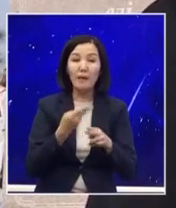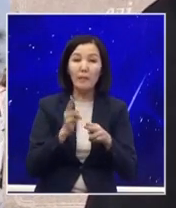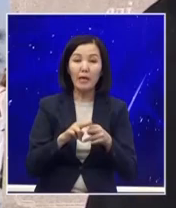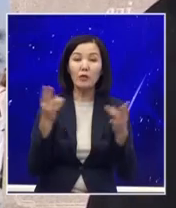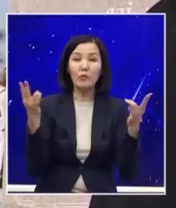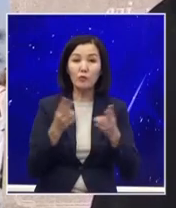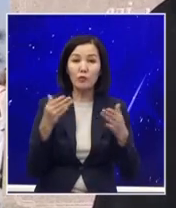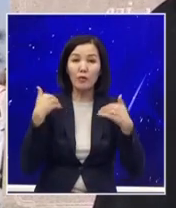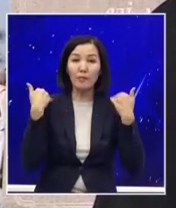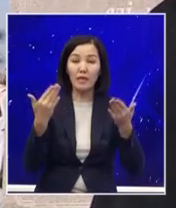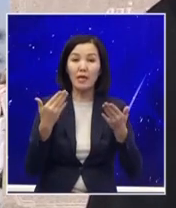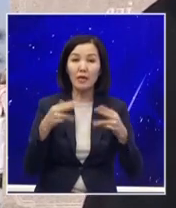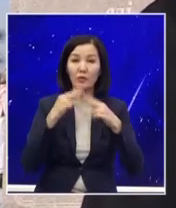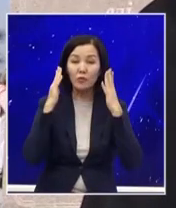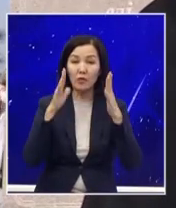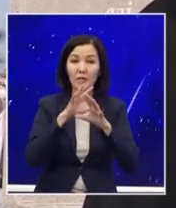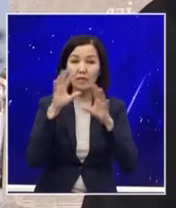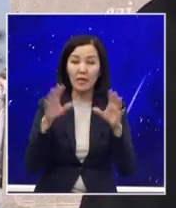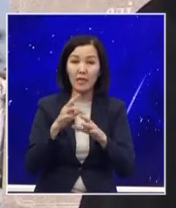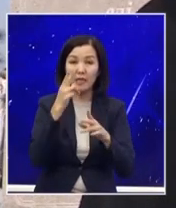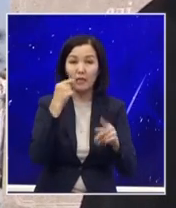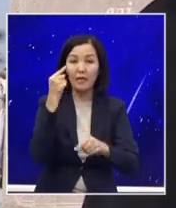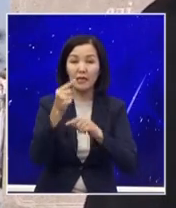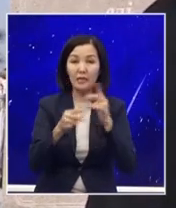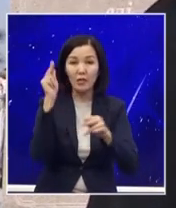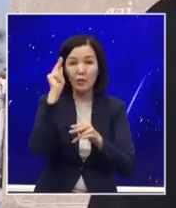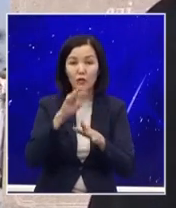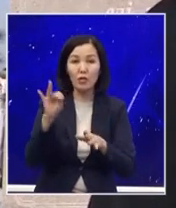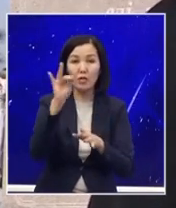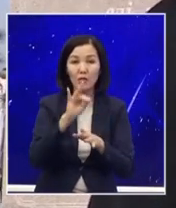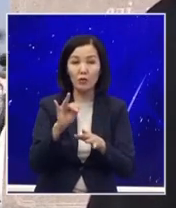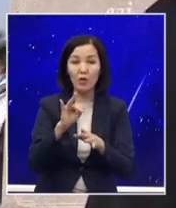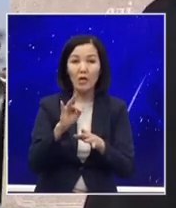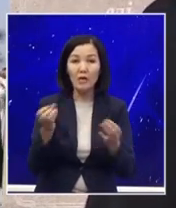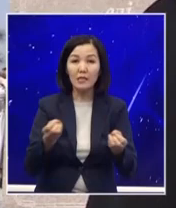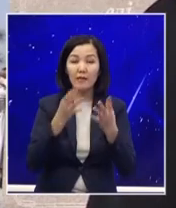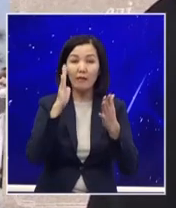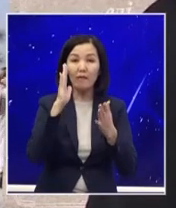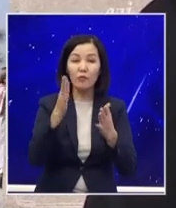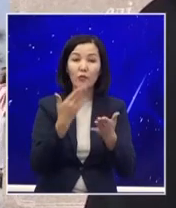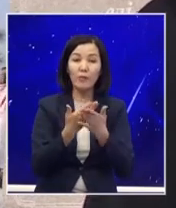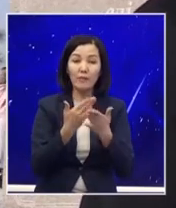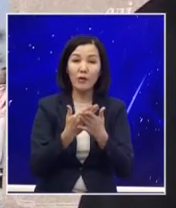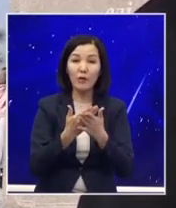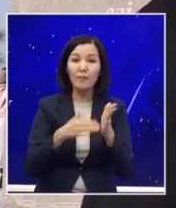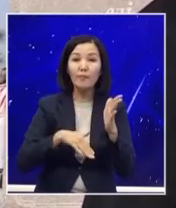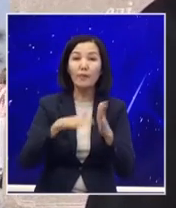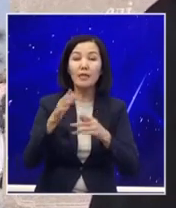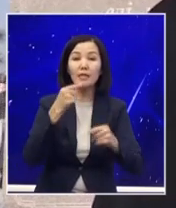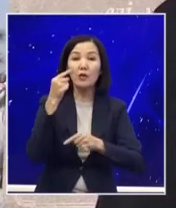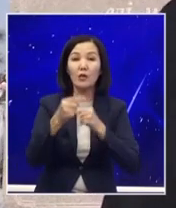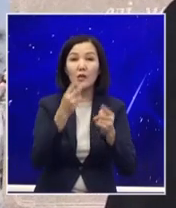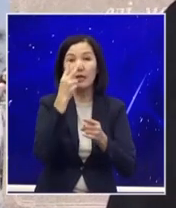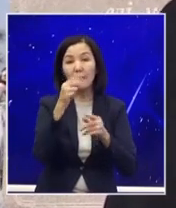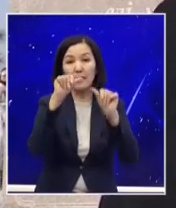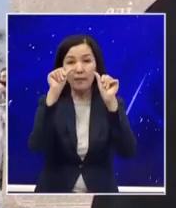сейчас прилагаются все усилия для сохранения традиций и изучения истории ради светлого будущего. К примеру, подрастающее поколение, глядя на